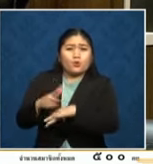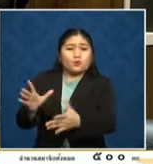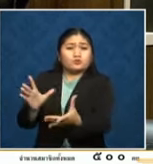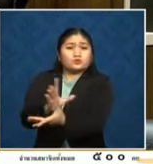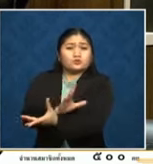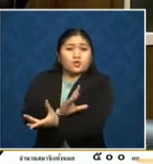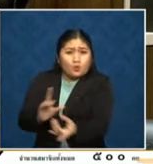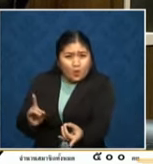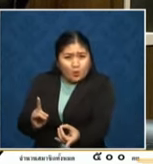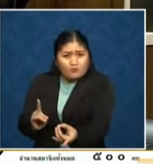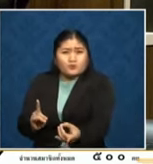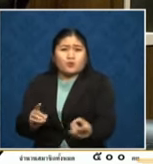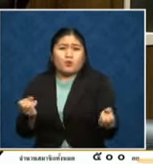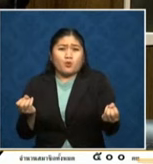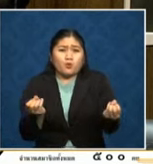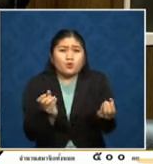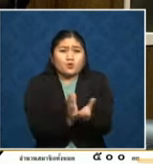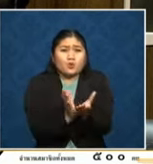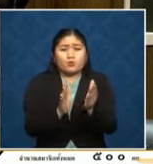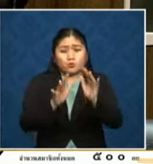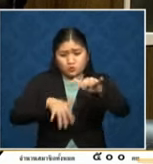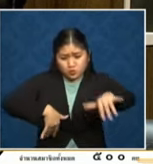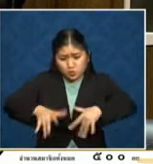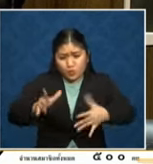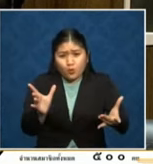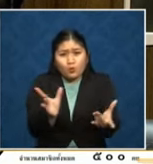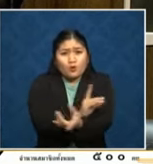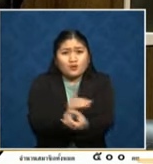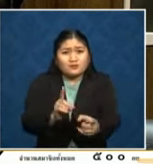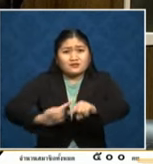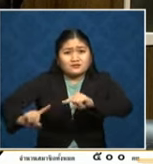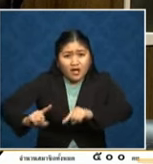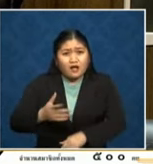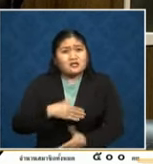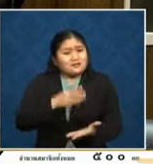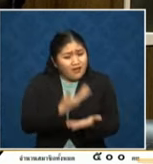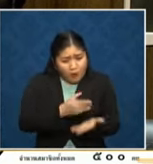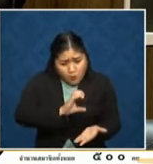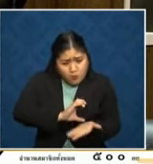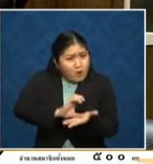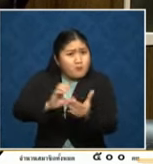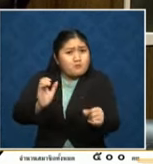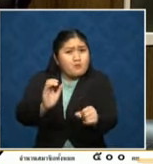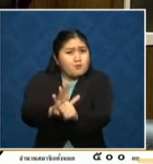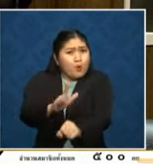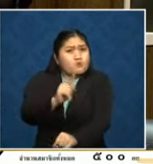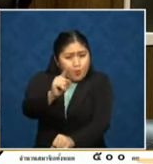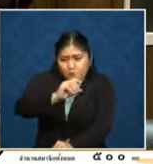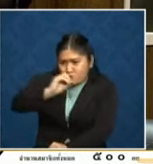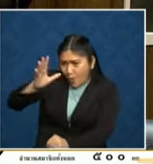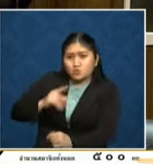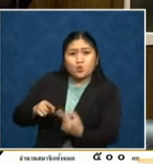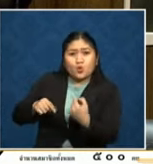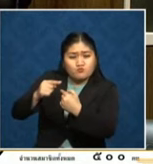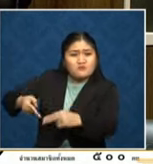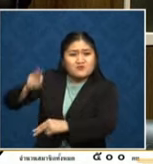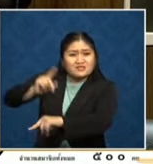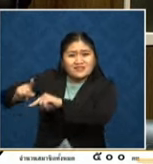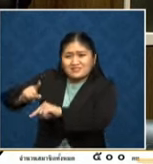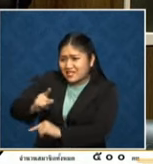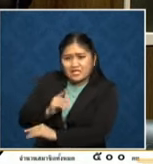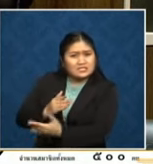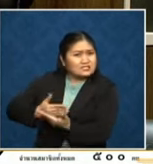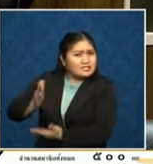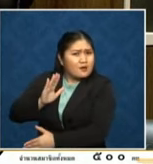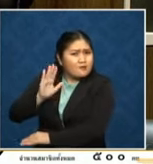าทำลายสังคมท่านประธานครับงบประมาณไม่พอผมเสนอรัฐบาลเลยงดซื้ออาวุธเลยเอามารักษาพี่น้